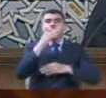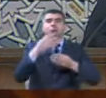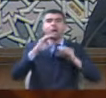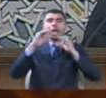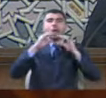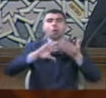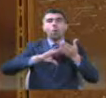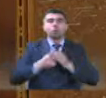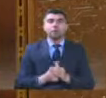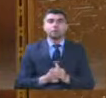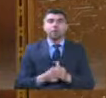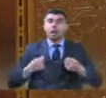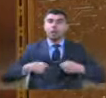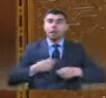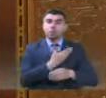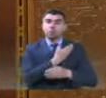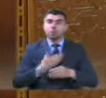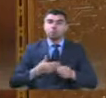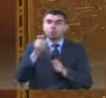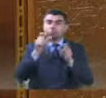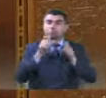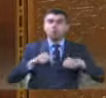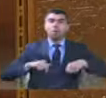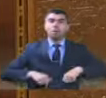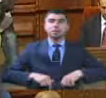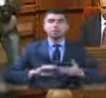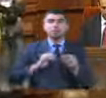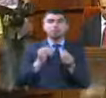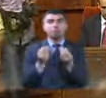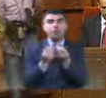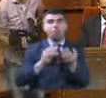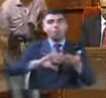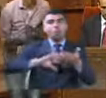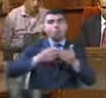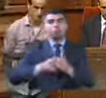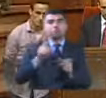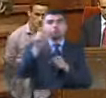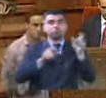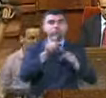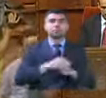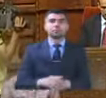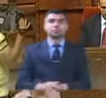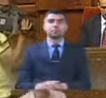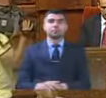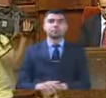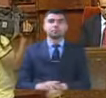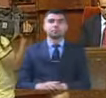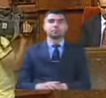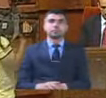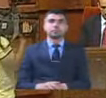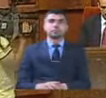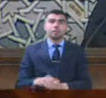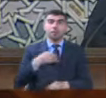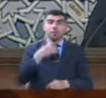الحكومة المحترم، السيدات والسادة الوزراء المحترمون، السيدات والسادة النواب المحترمون،